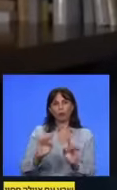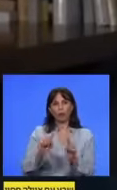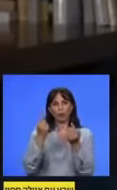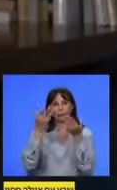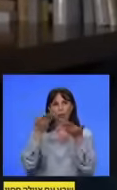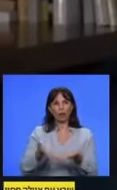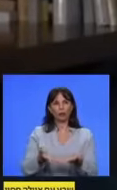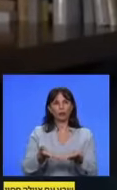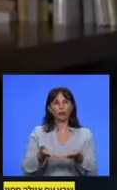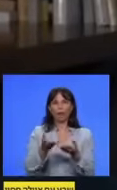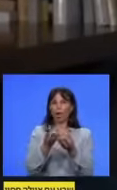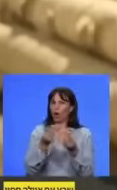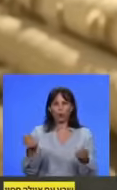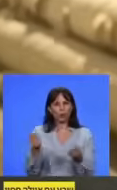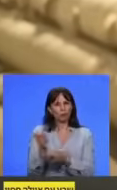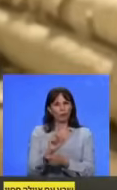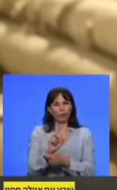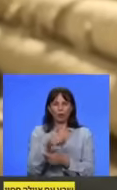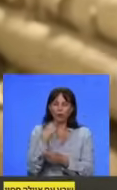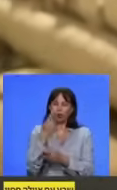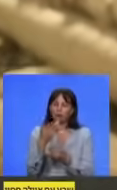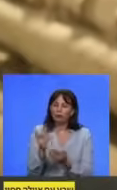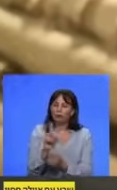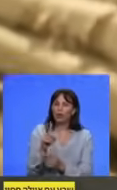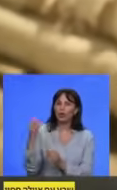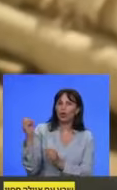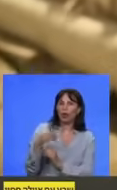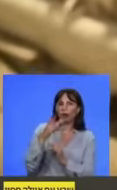האלו, החשוד מיד מודה.